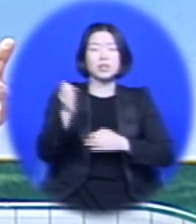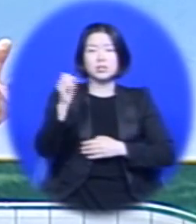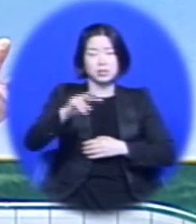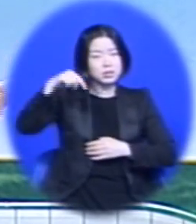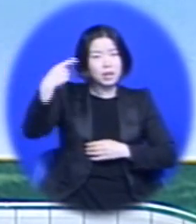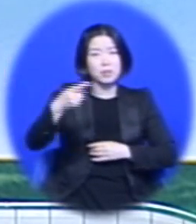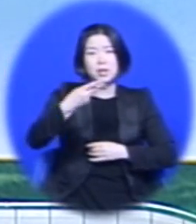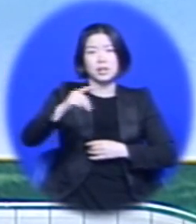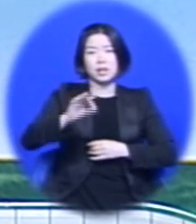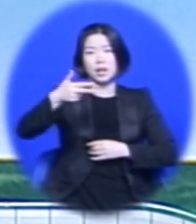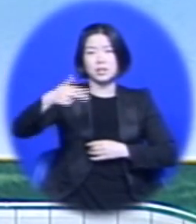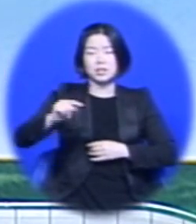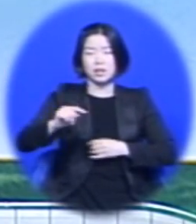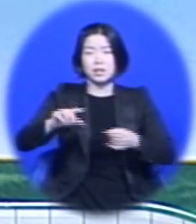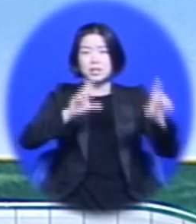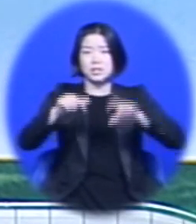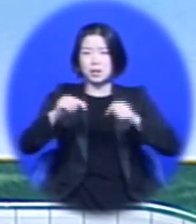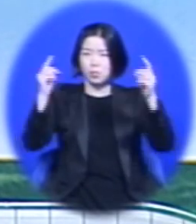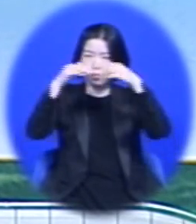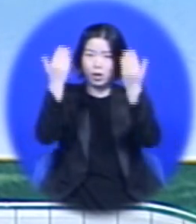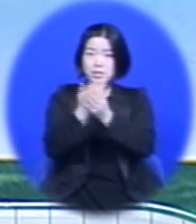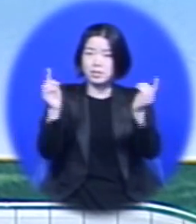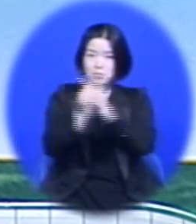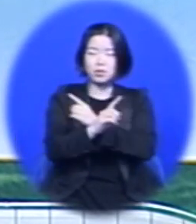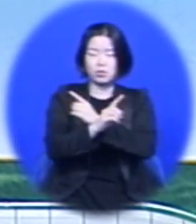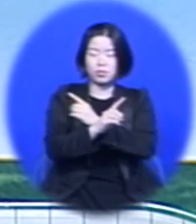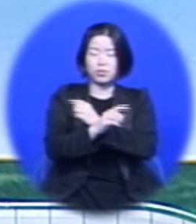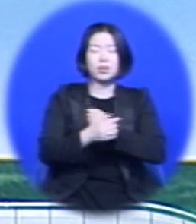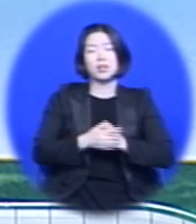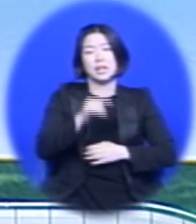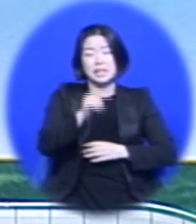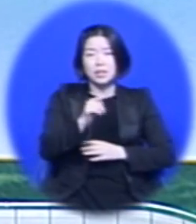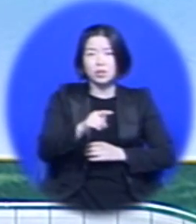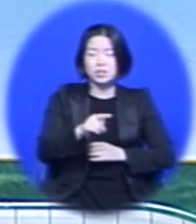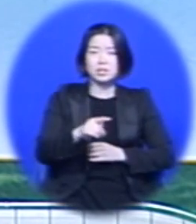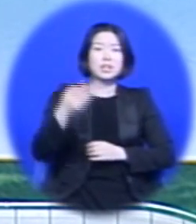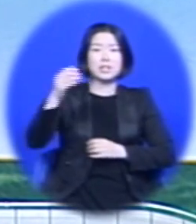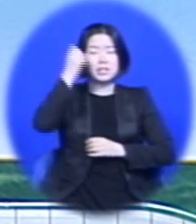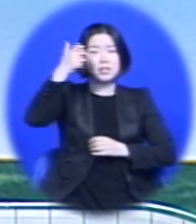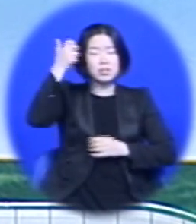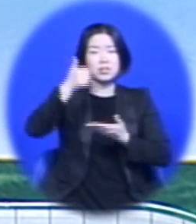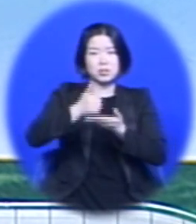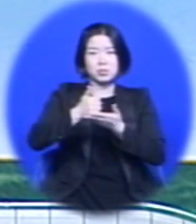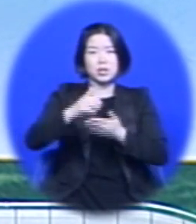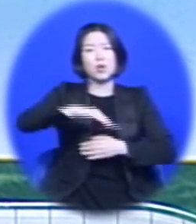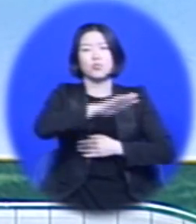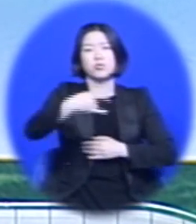거죠. 이것이 성령님께서 지금 우리에게 해주고 싶어 하시는 거예요. 아버지에게로 돌아오게 하는